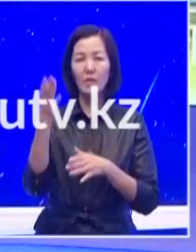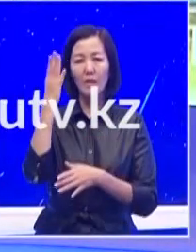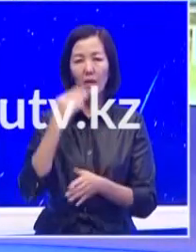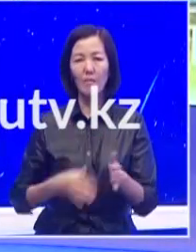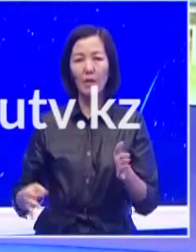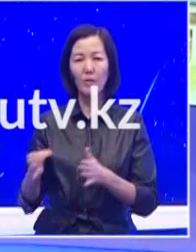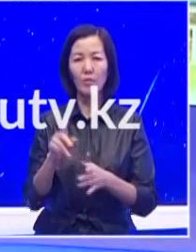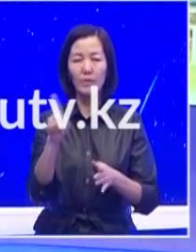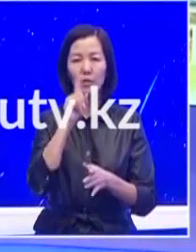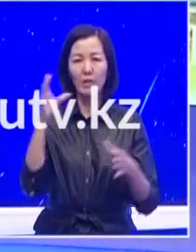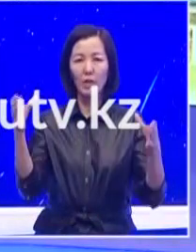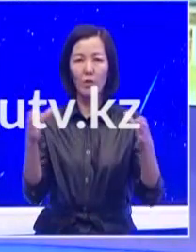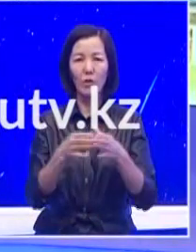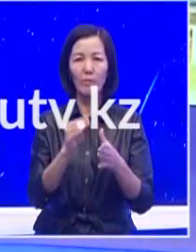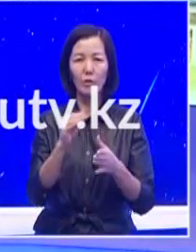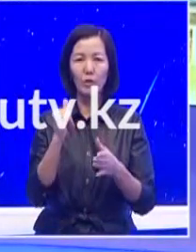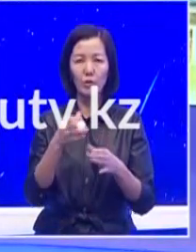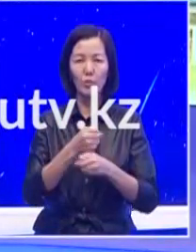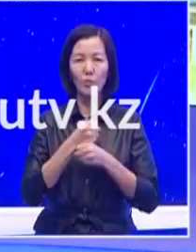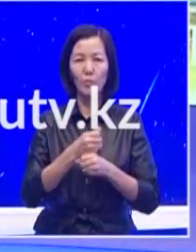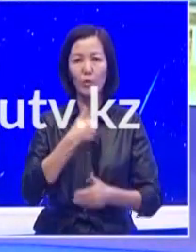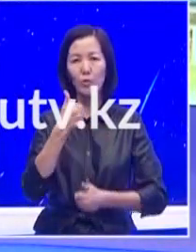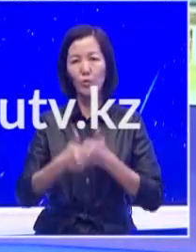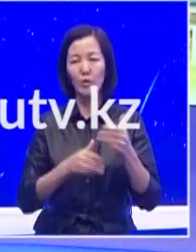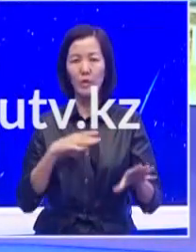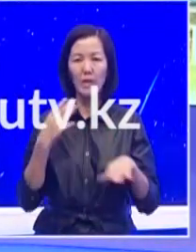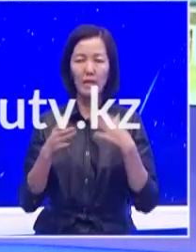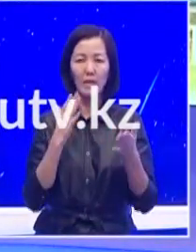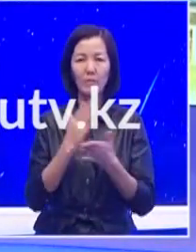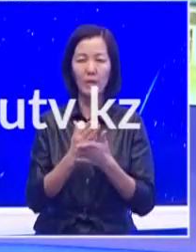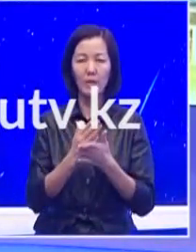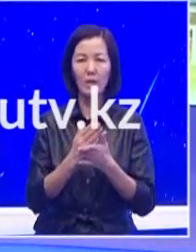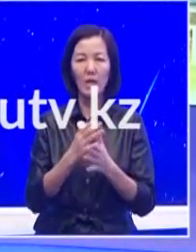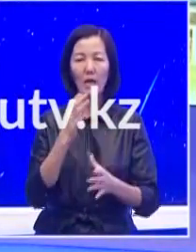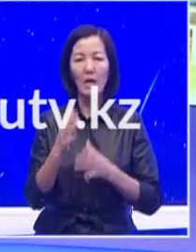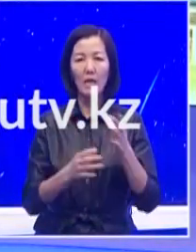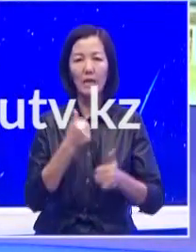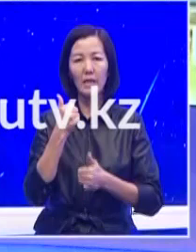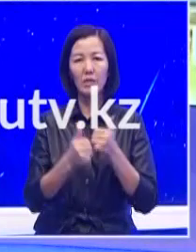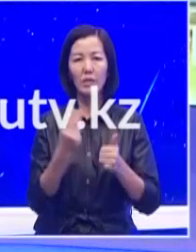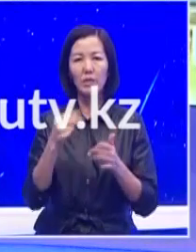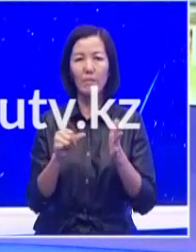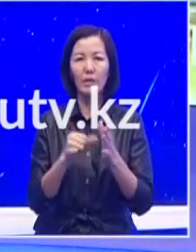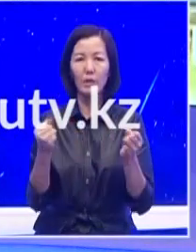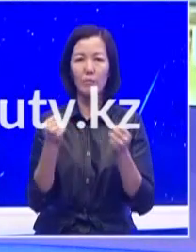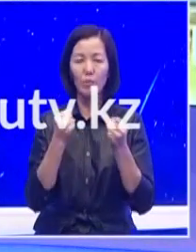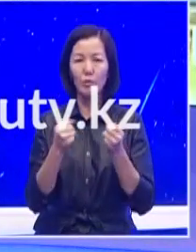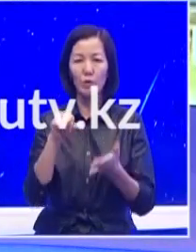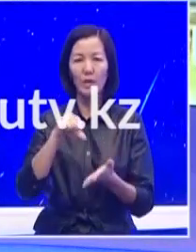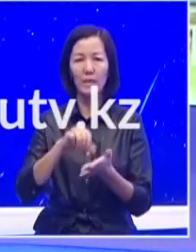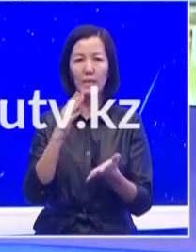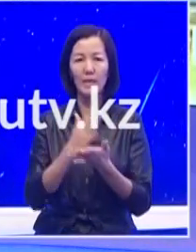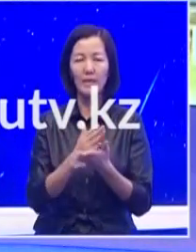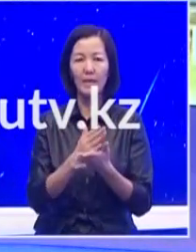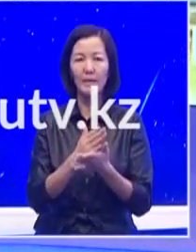Бокстан Алматы облысының жастар құрама командасы Жетсу кубогы турниріне дайындалып жатыр. Дәстүрлі халықаралық жарысқа 26 спортшымыз өнер